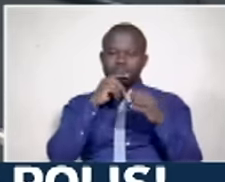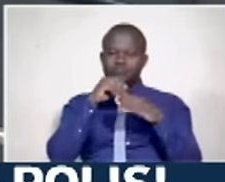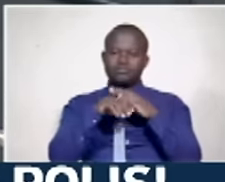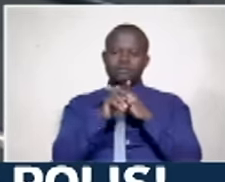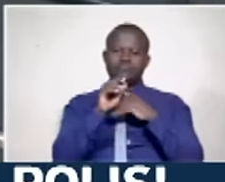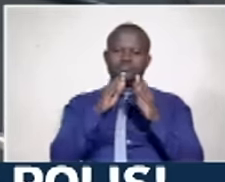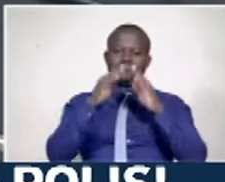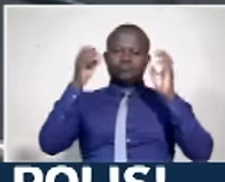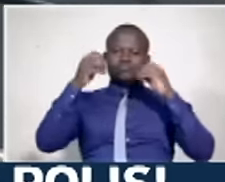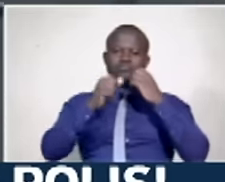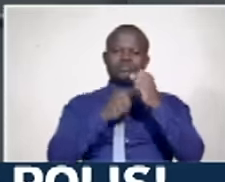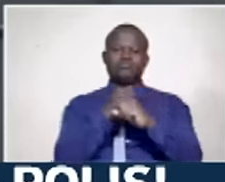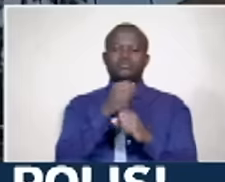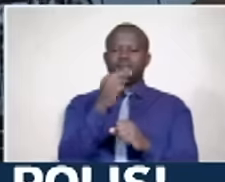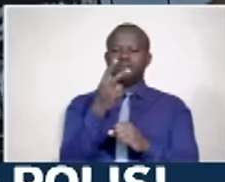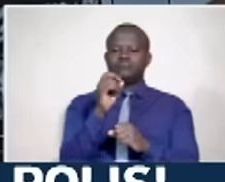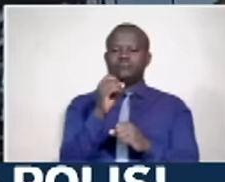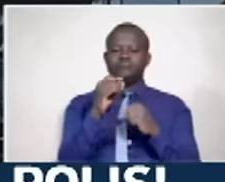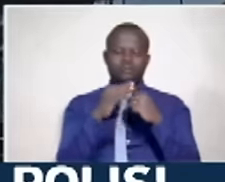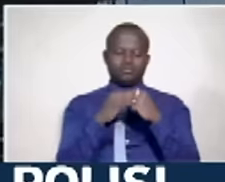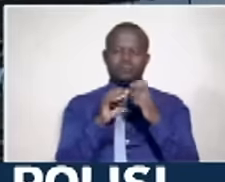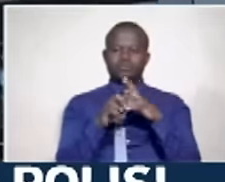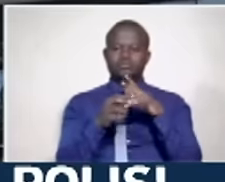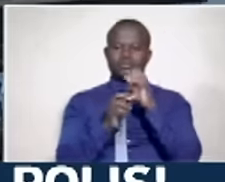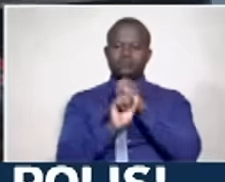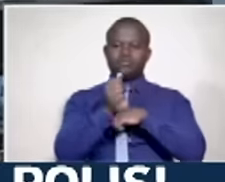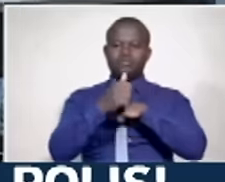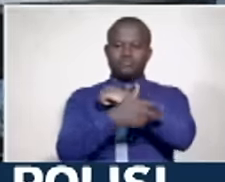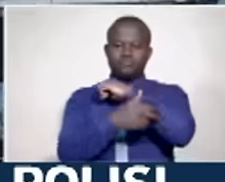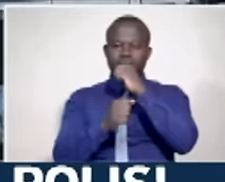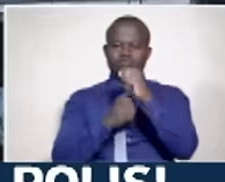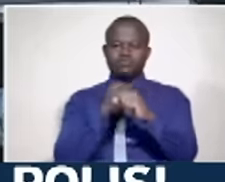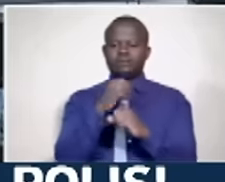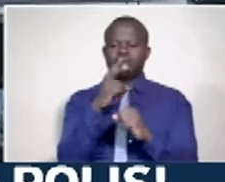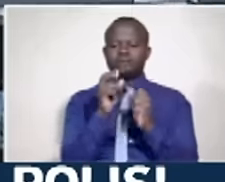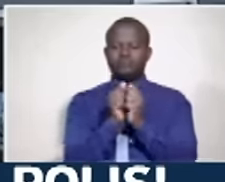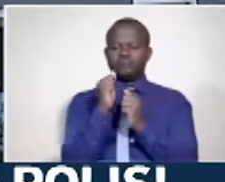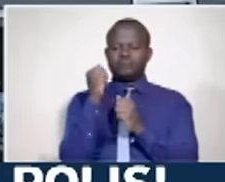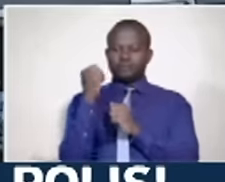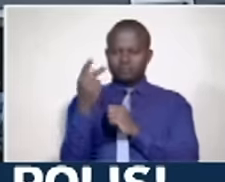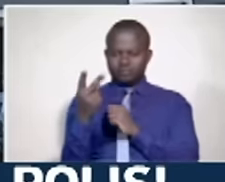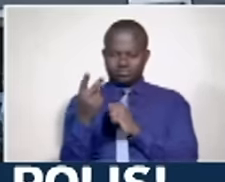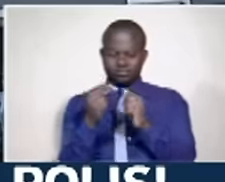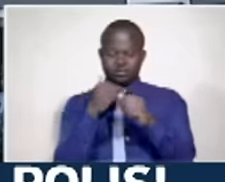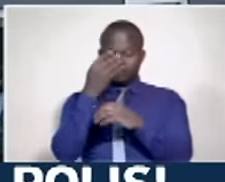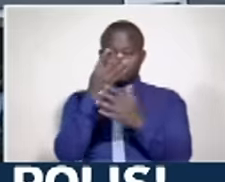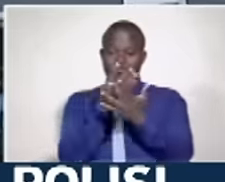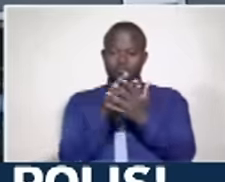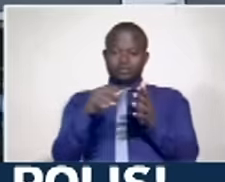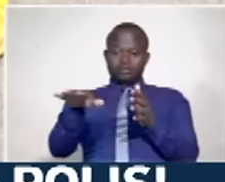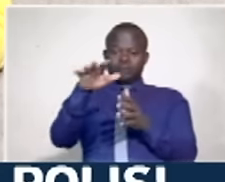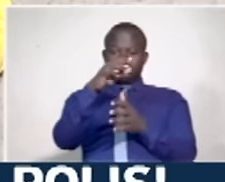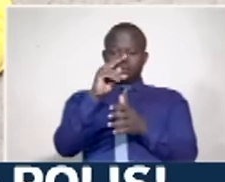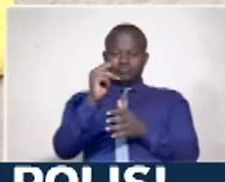mu mujyi wa Kigali mu mwaka w'2008 atangira ibikorwa by'ubujura muri 2012 aza